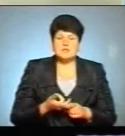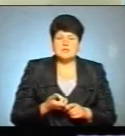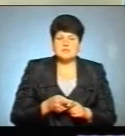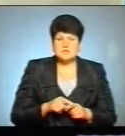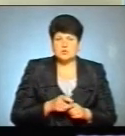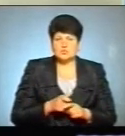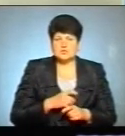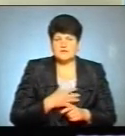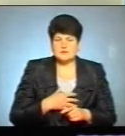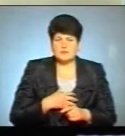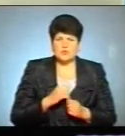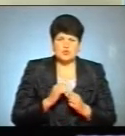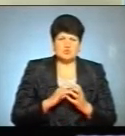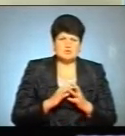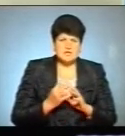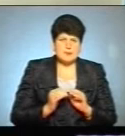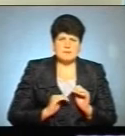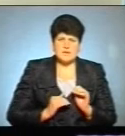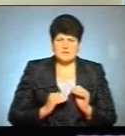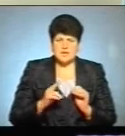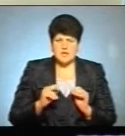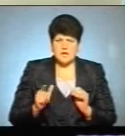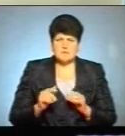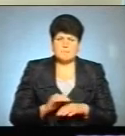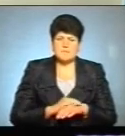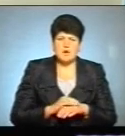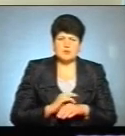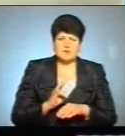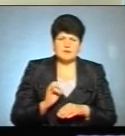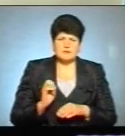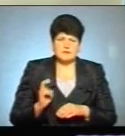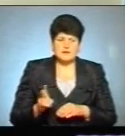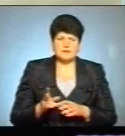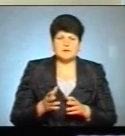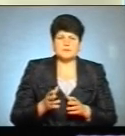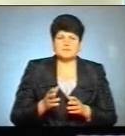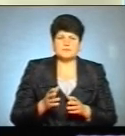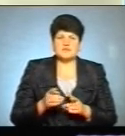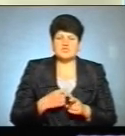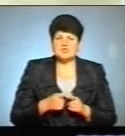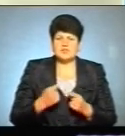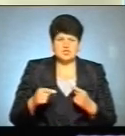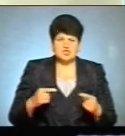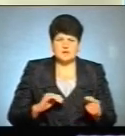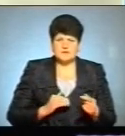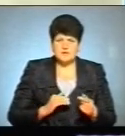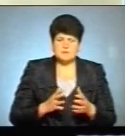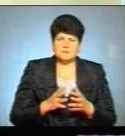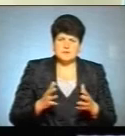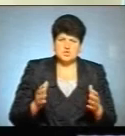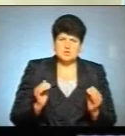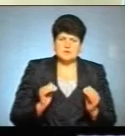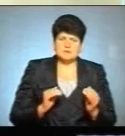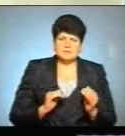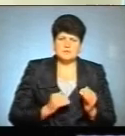в кожному селі підприємець, в кожному селі благодійник, чи більша фірма, чи більший бізнес, чи менший